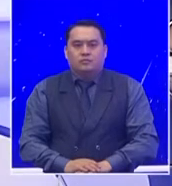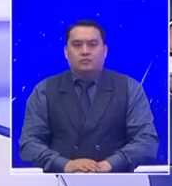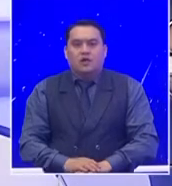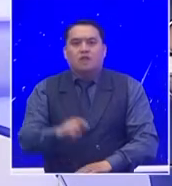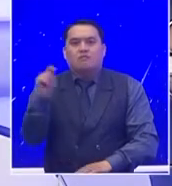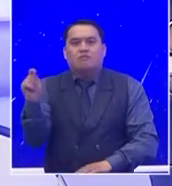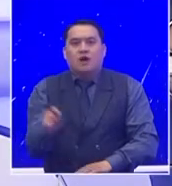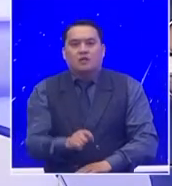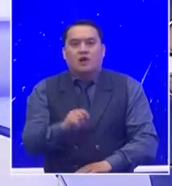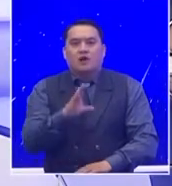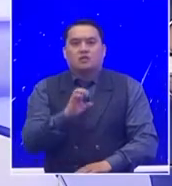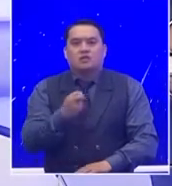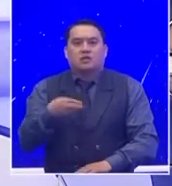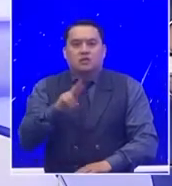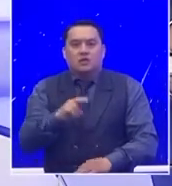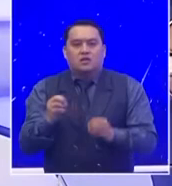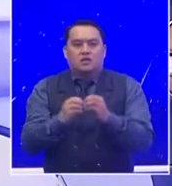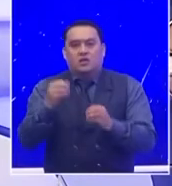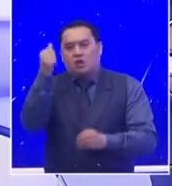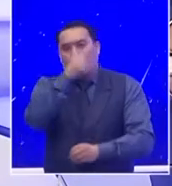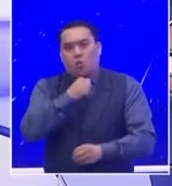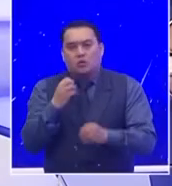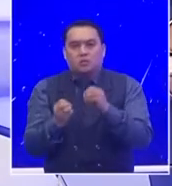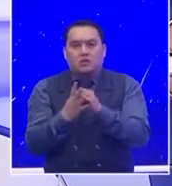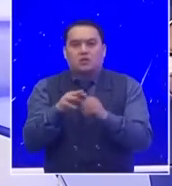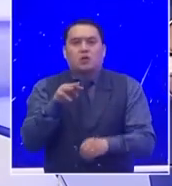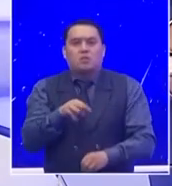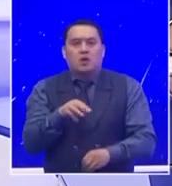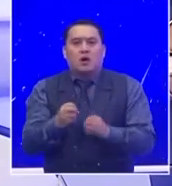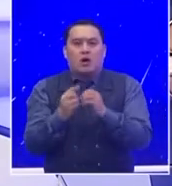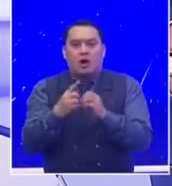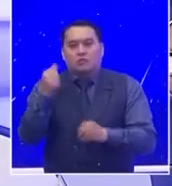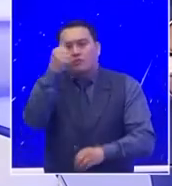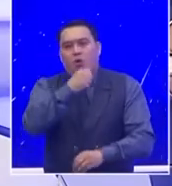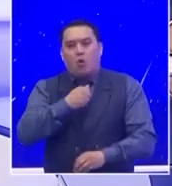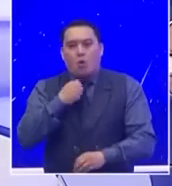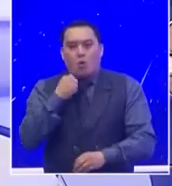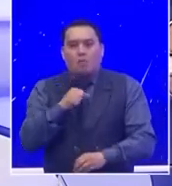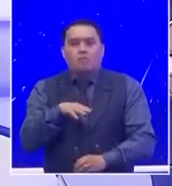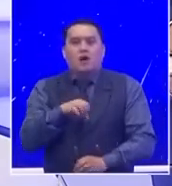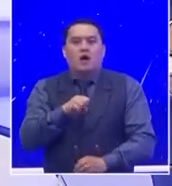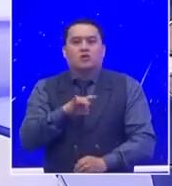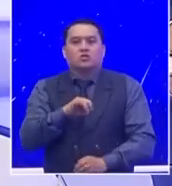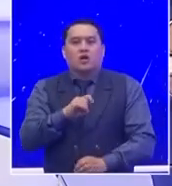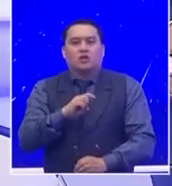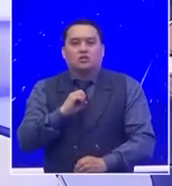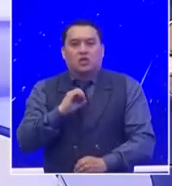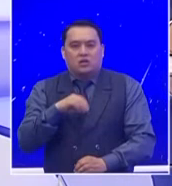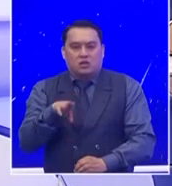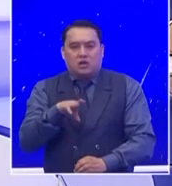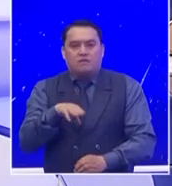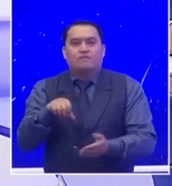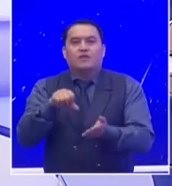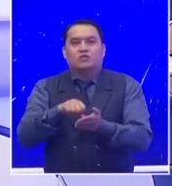Гражданская война Сирии вступает в свой 10-й год, когда 15 марта 2011 года противники Башара Асада вышли